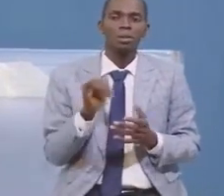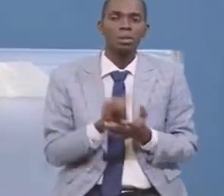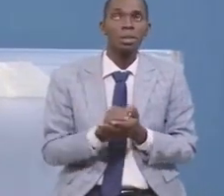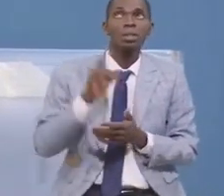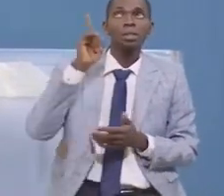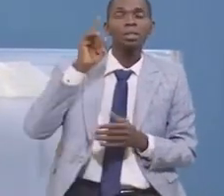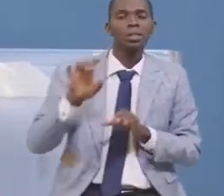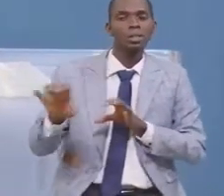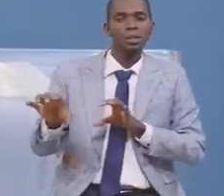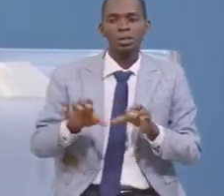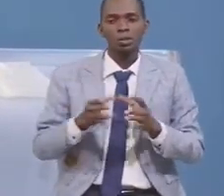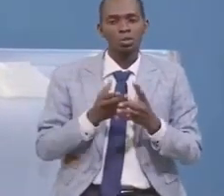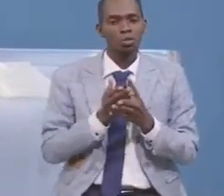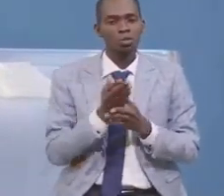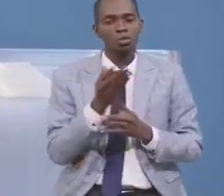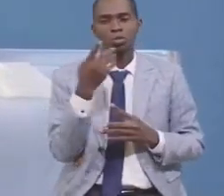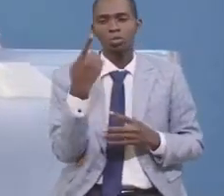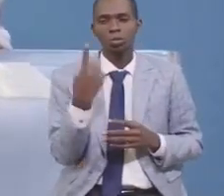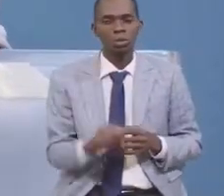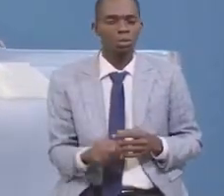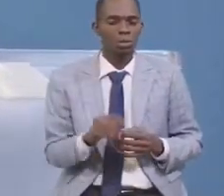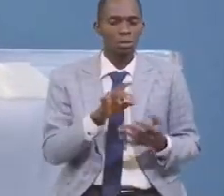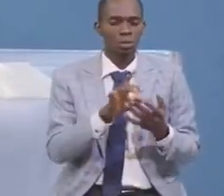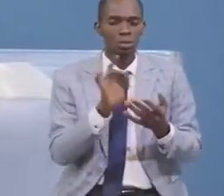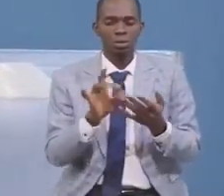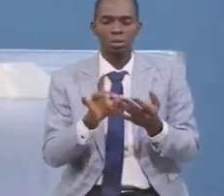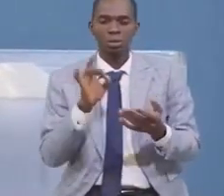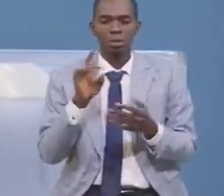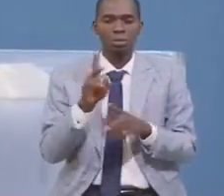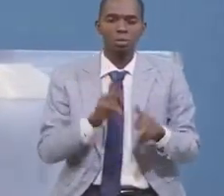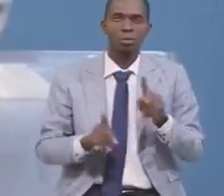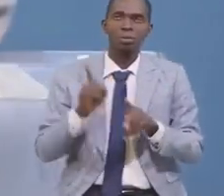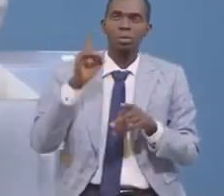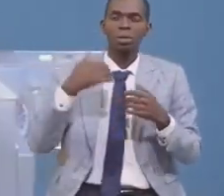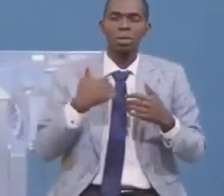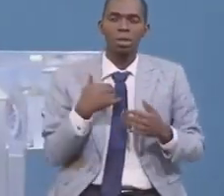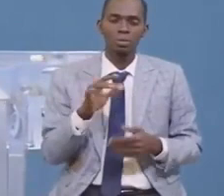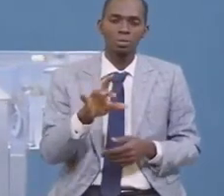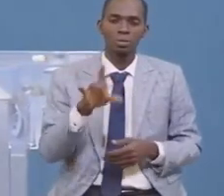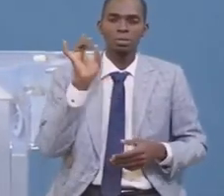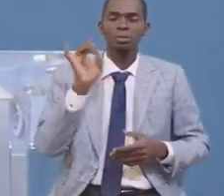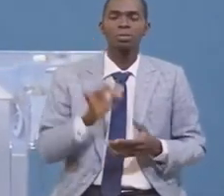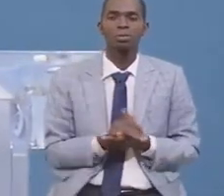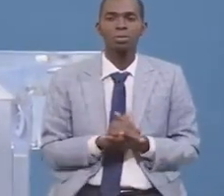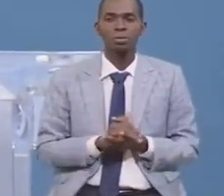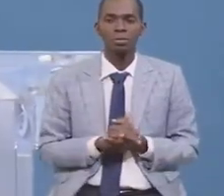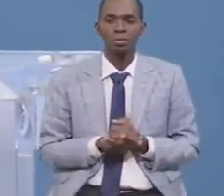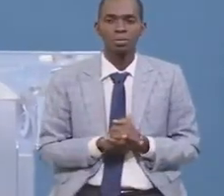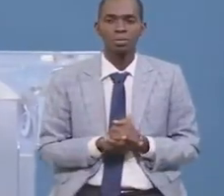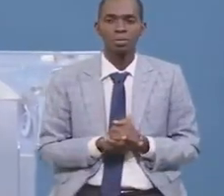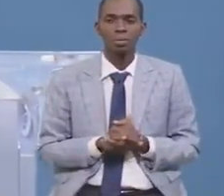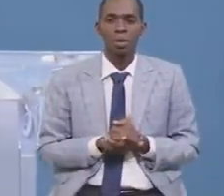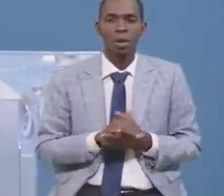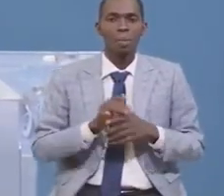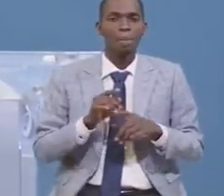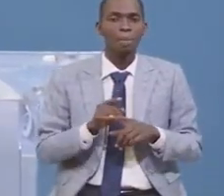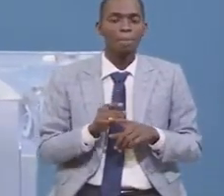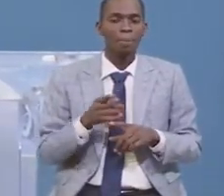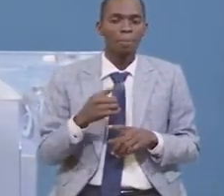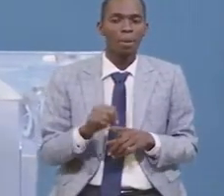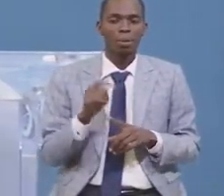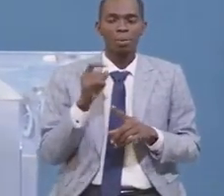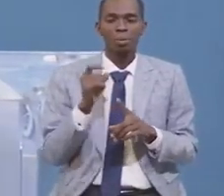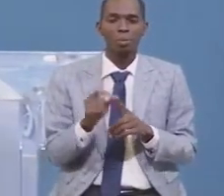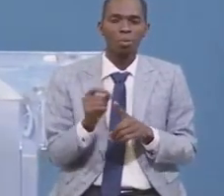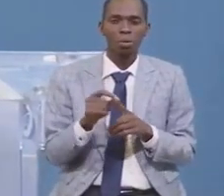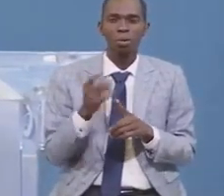through those ambassadors that he had chosen. ఆయన ఏర్పరచుకున్న రాయబారుల ద్వారా ఆయన చేసిన కార్యాలవి. The words of the